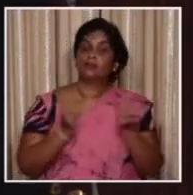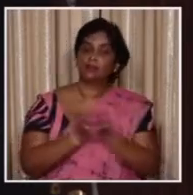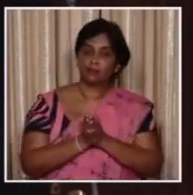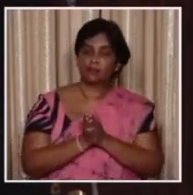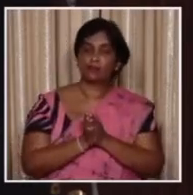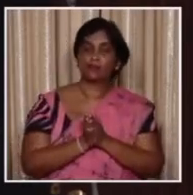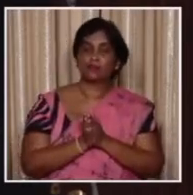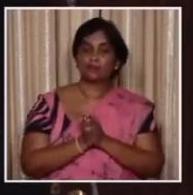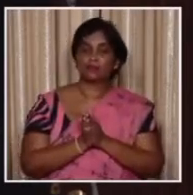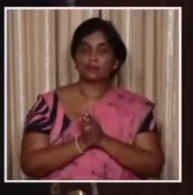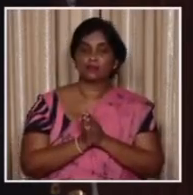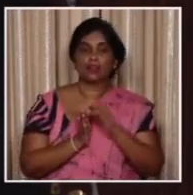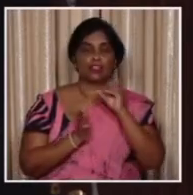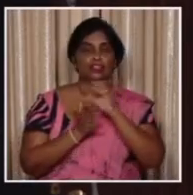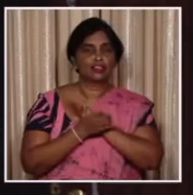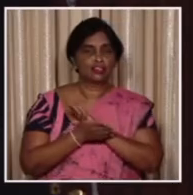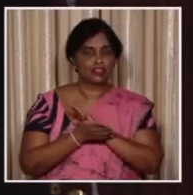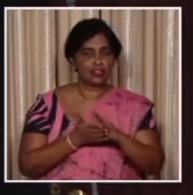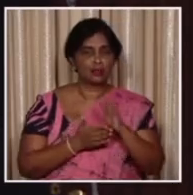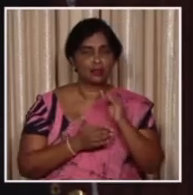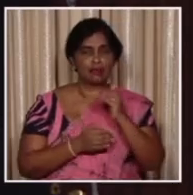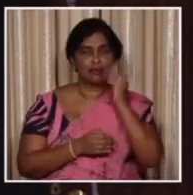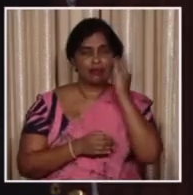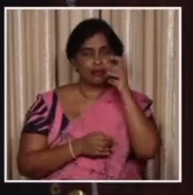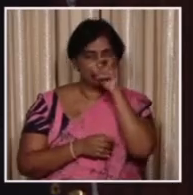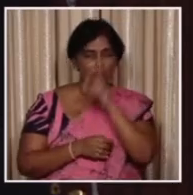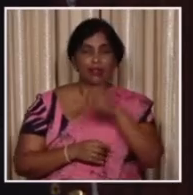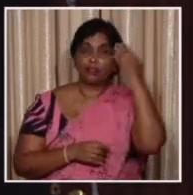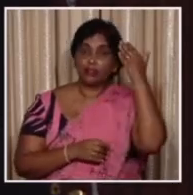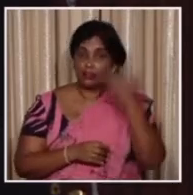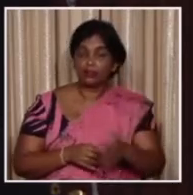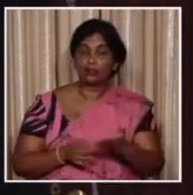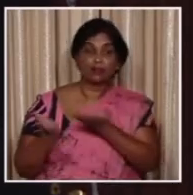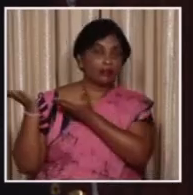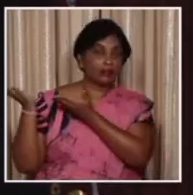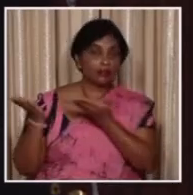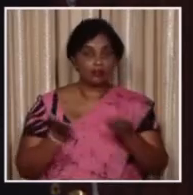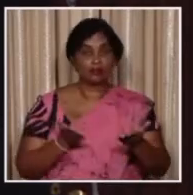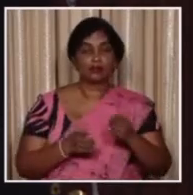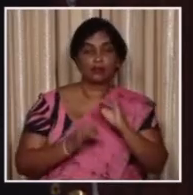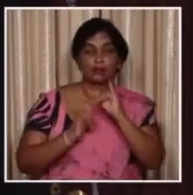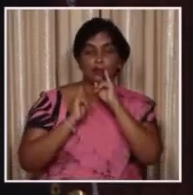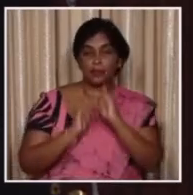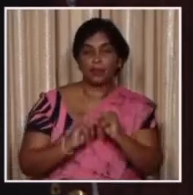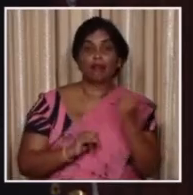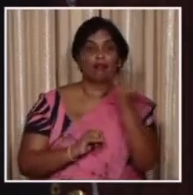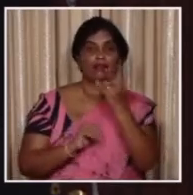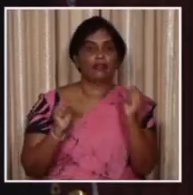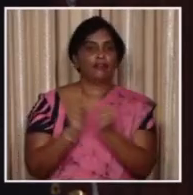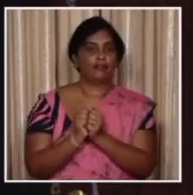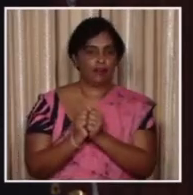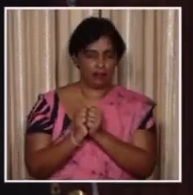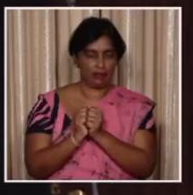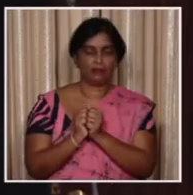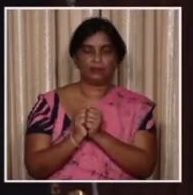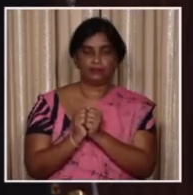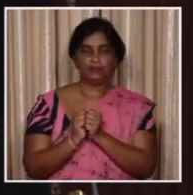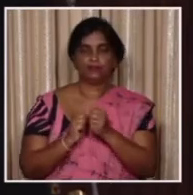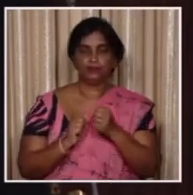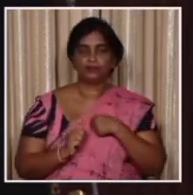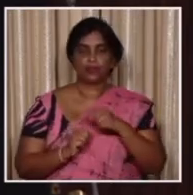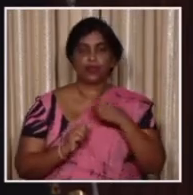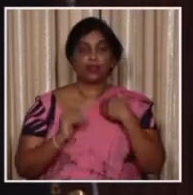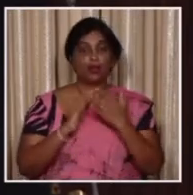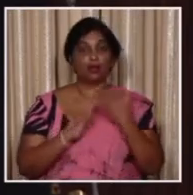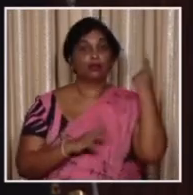ඒ චමෝදි ජයරත්න කියන දරුවගේ මරණය රැගෙන එන්න කාලකන්ණින් දෙදෙනෙක් ක්‍රියා කළා කියලා වෙලා අපි ඔවුන්ගේ